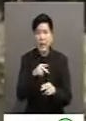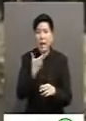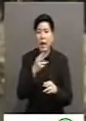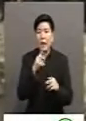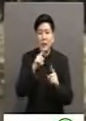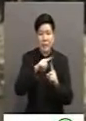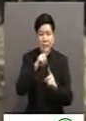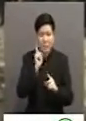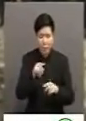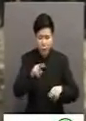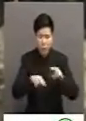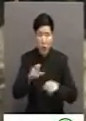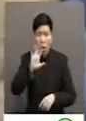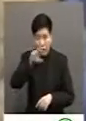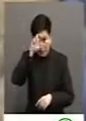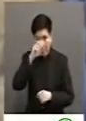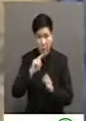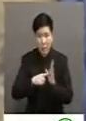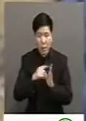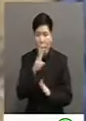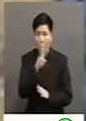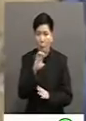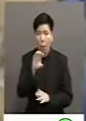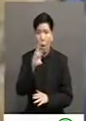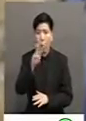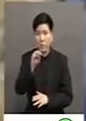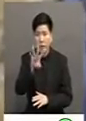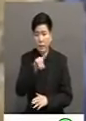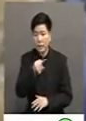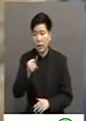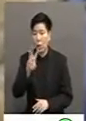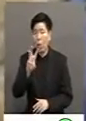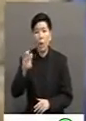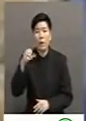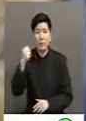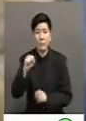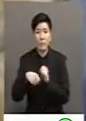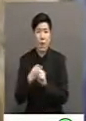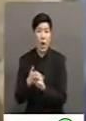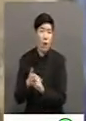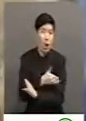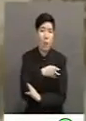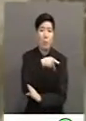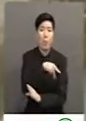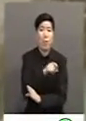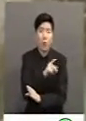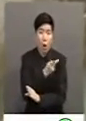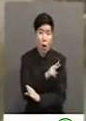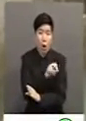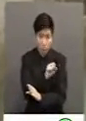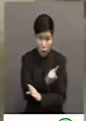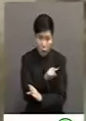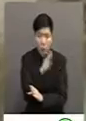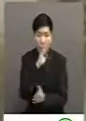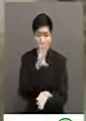ที่1ที่ปกครองอียิปต์มาตั้งแต่664จนถึง610ปีก่อนคริสตศักราชและถ้าหากว่าข้อมูลนี้